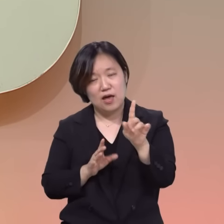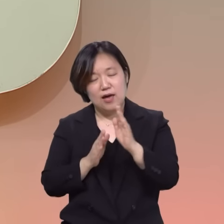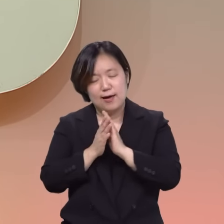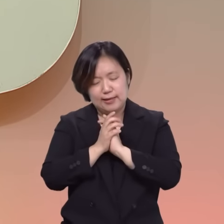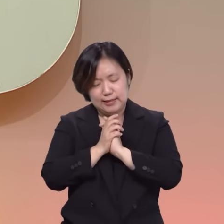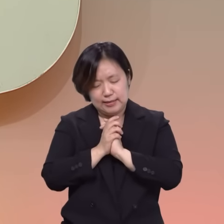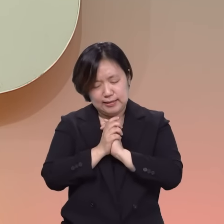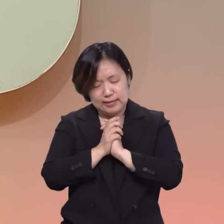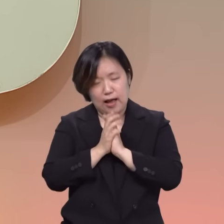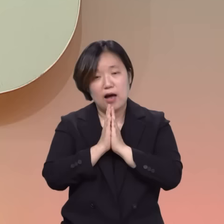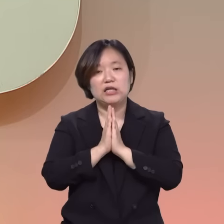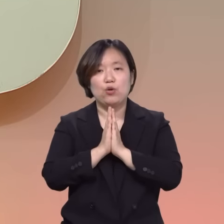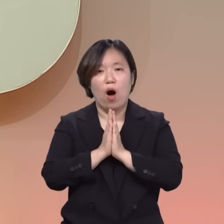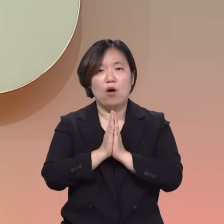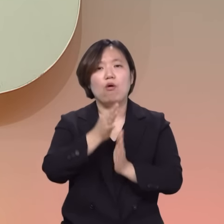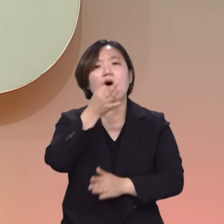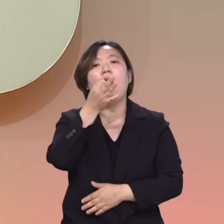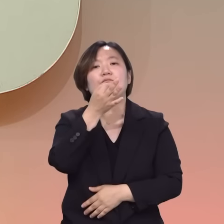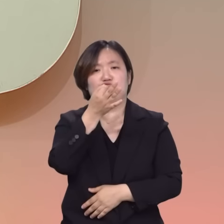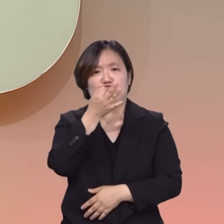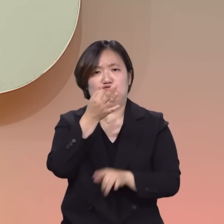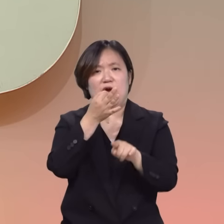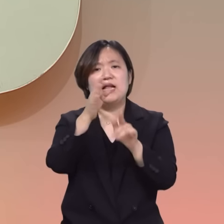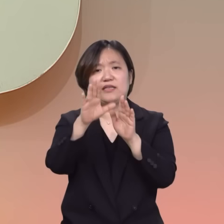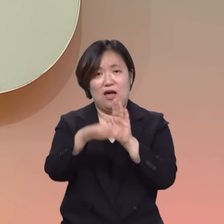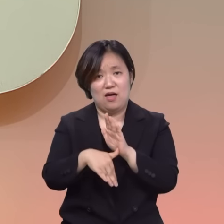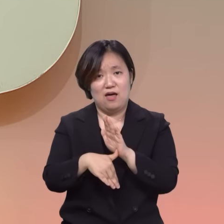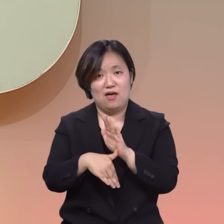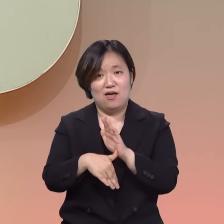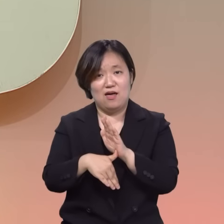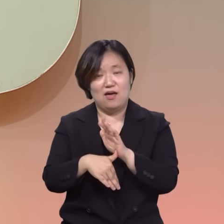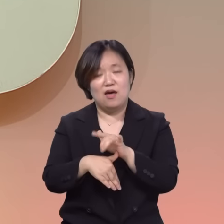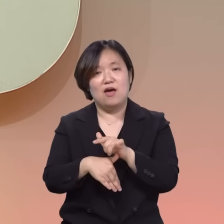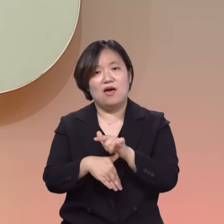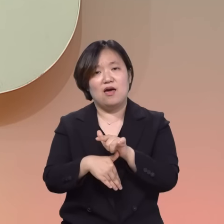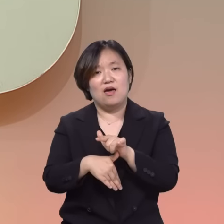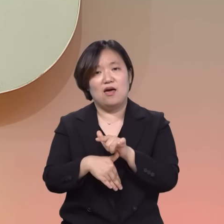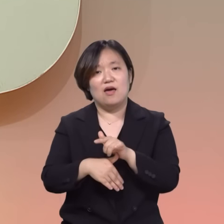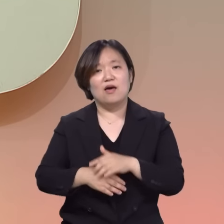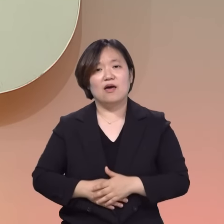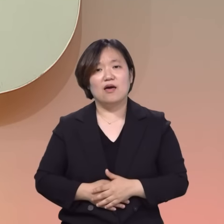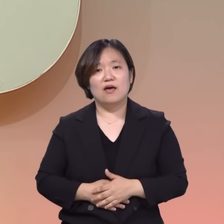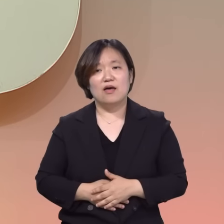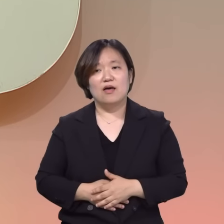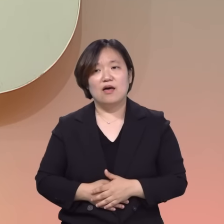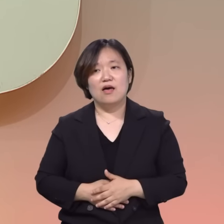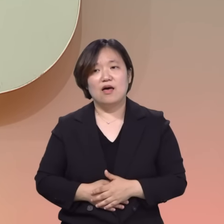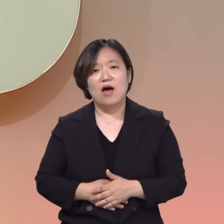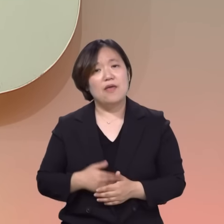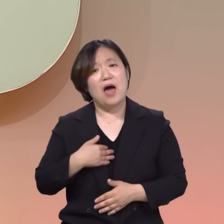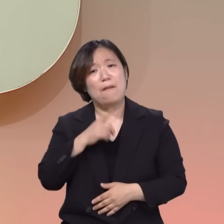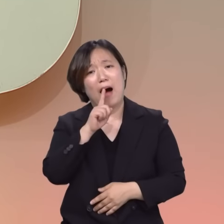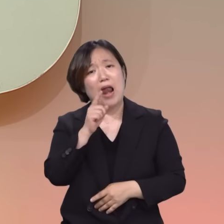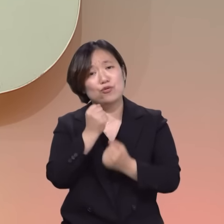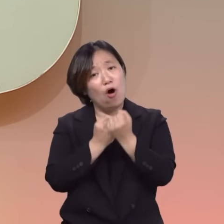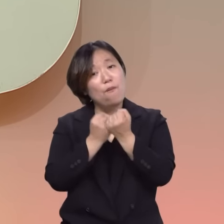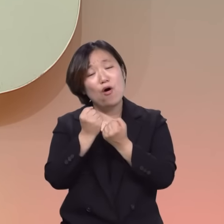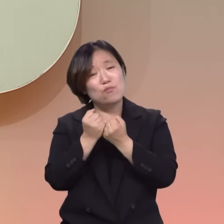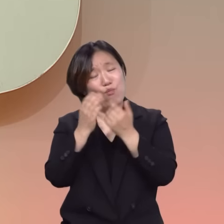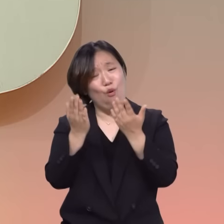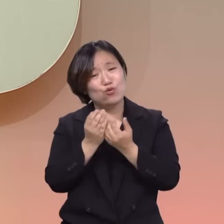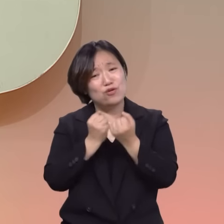때 그 텅빈 마음에서 정말 말로서는 설명할